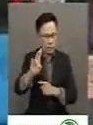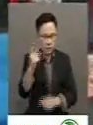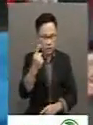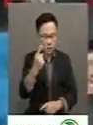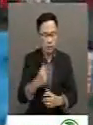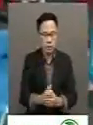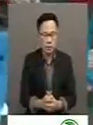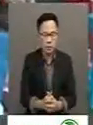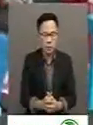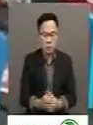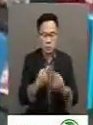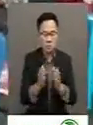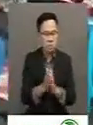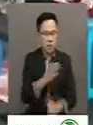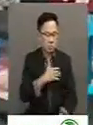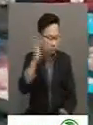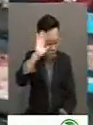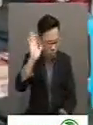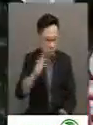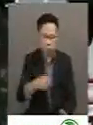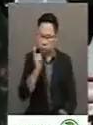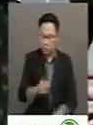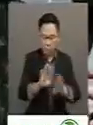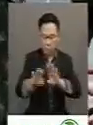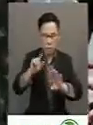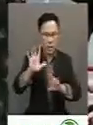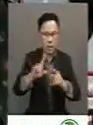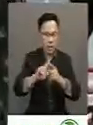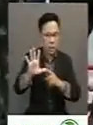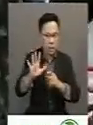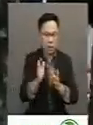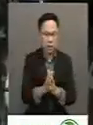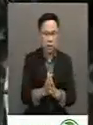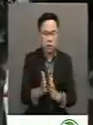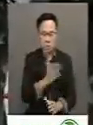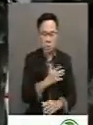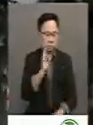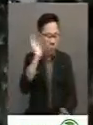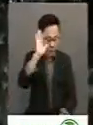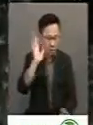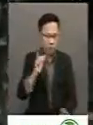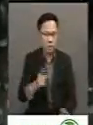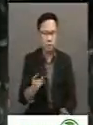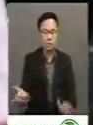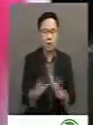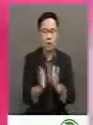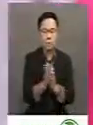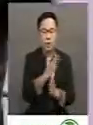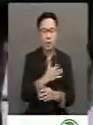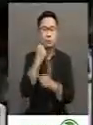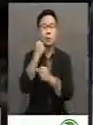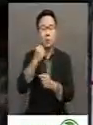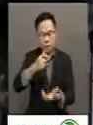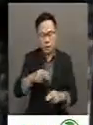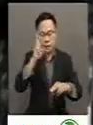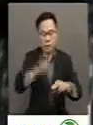รรมกายเท่านั้นปรากฏว่าพระภิกษุสงฆ์ทั้งหมด16รูปไม่ยอมเดินทางมาเข้าทางประตู7ก็เลยพากันนั่งฉันอา